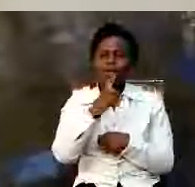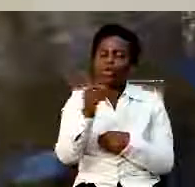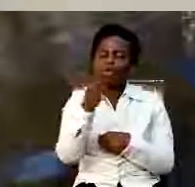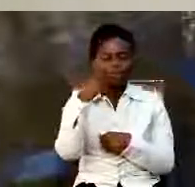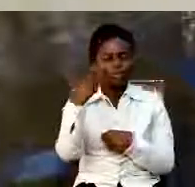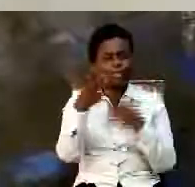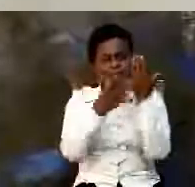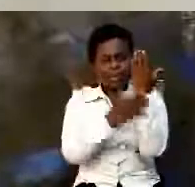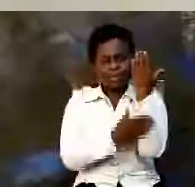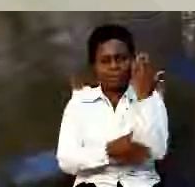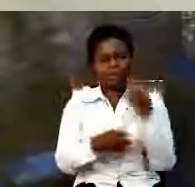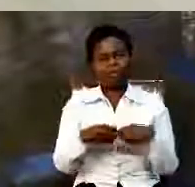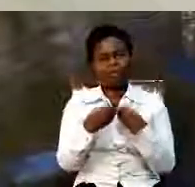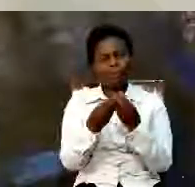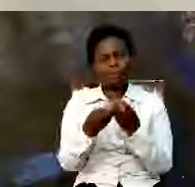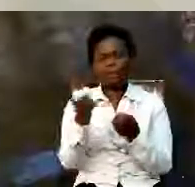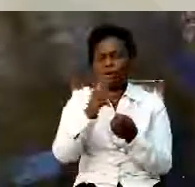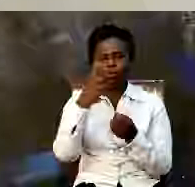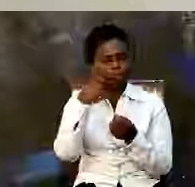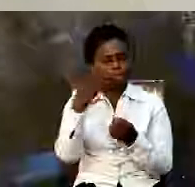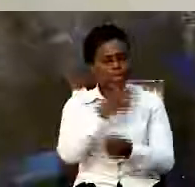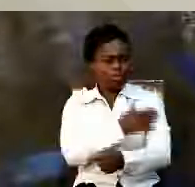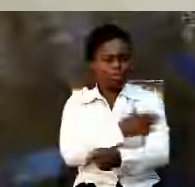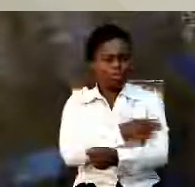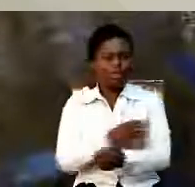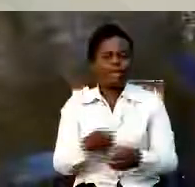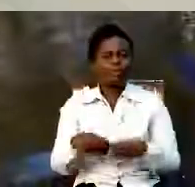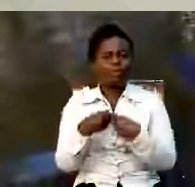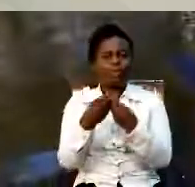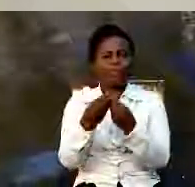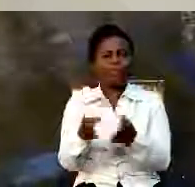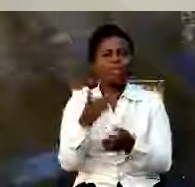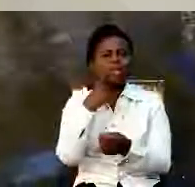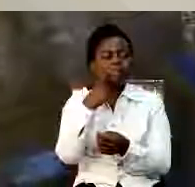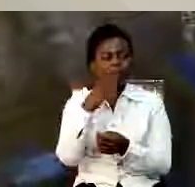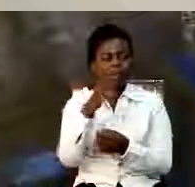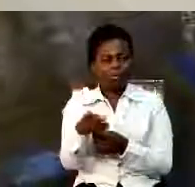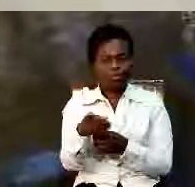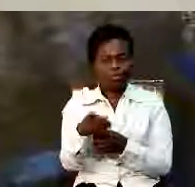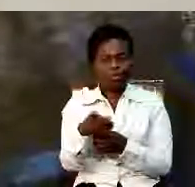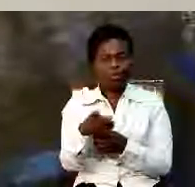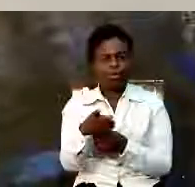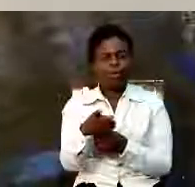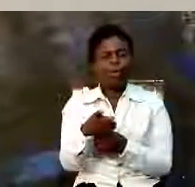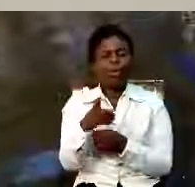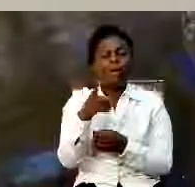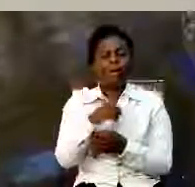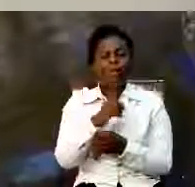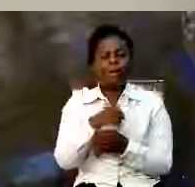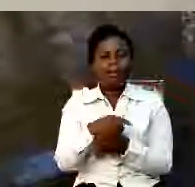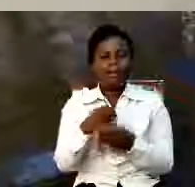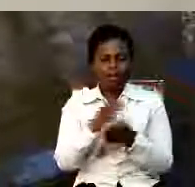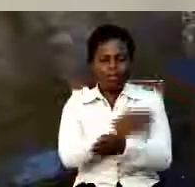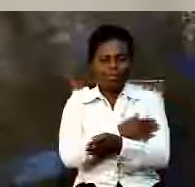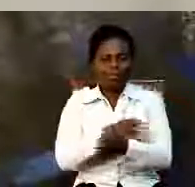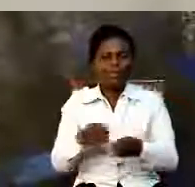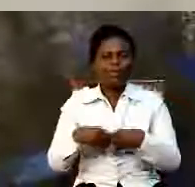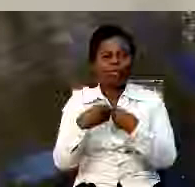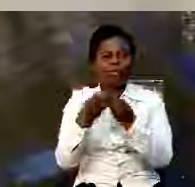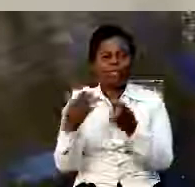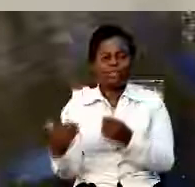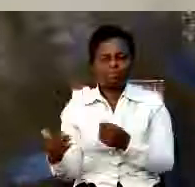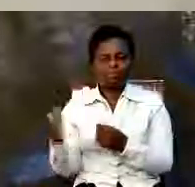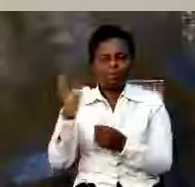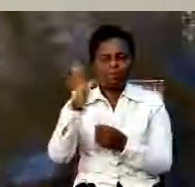msamaha aliyokupatia? Usione ile huduma aliyoipatia mama mka ambayo ni mama yako? Au usione ile huduma aliyompatia mdogo